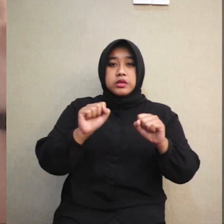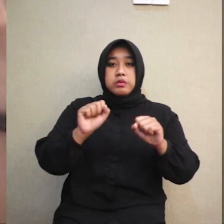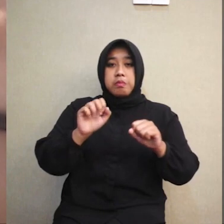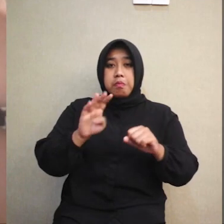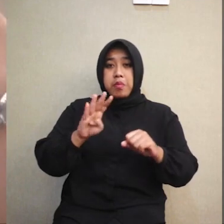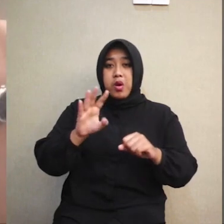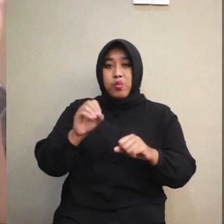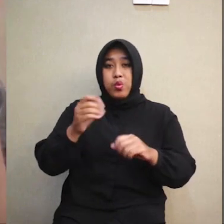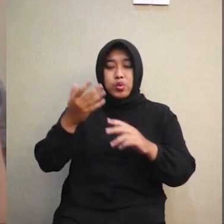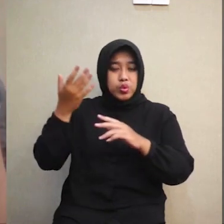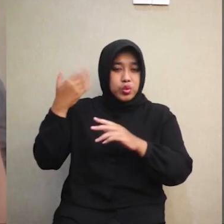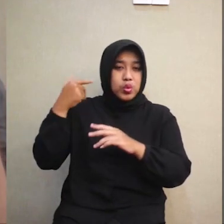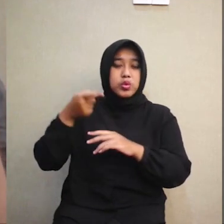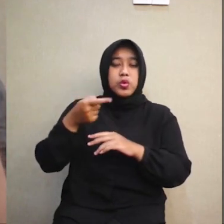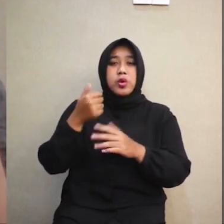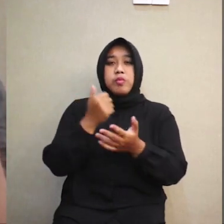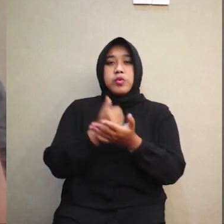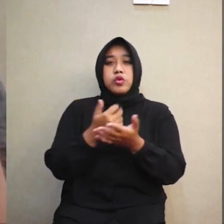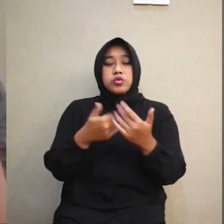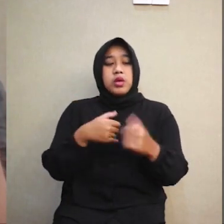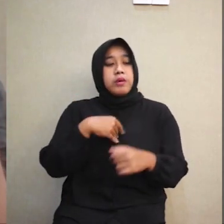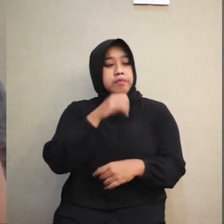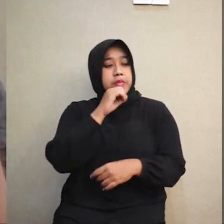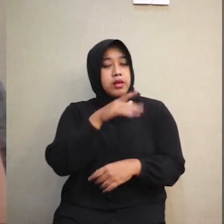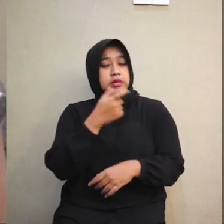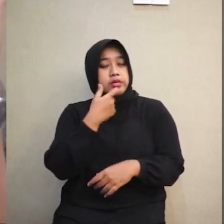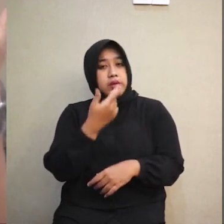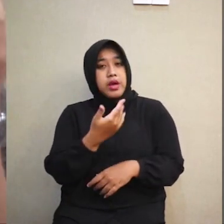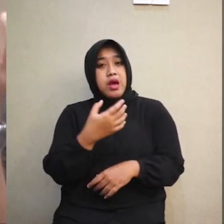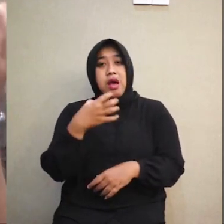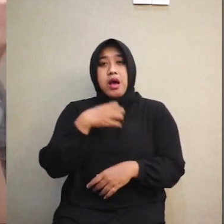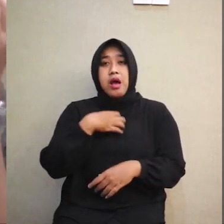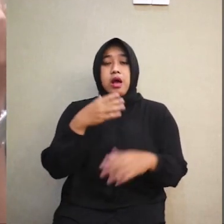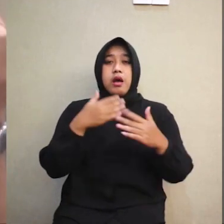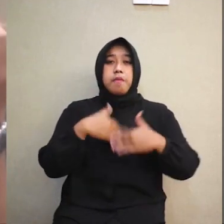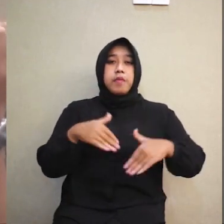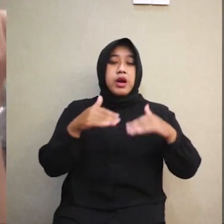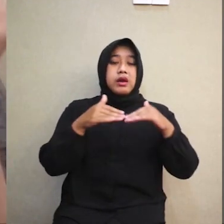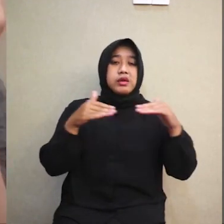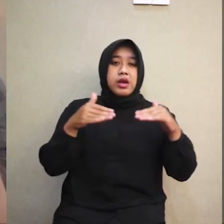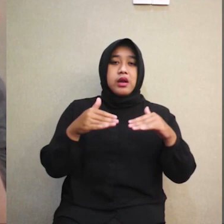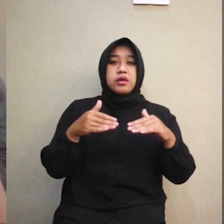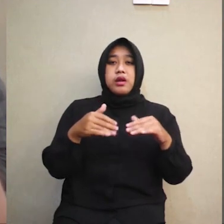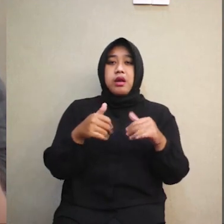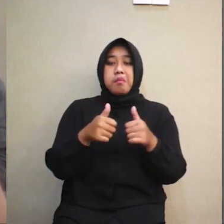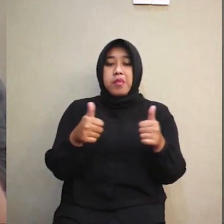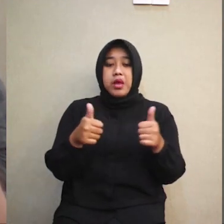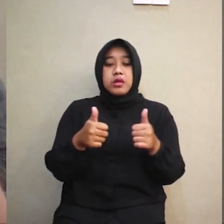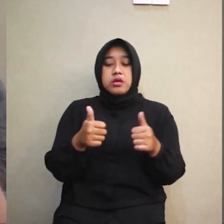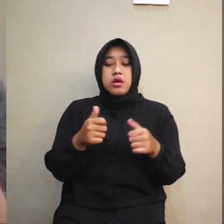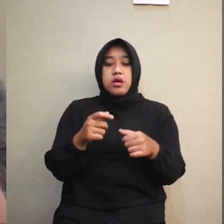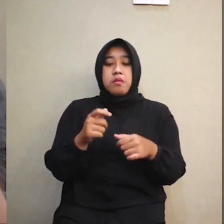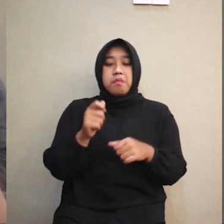itu gitu udah mengatakan bahwa hak atas peradilan yang fair itu harus